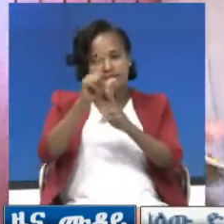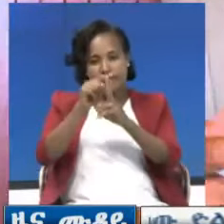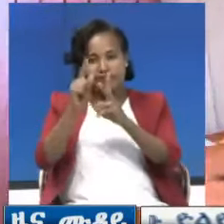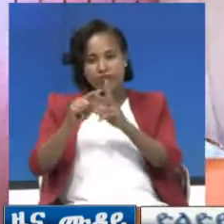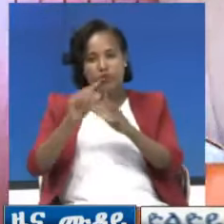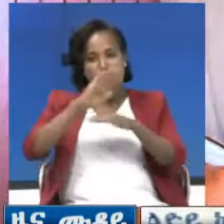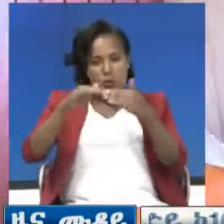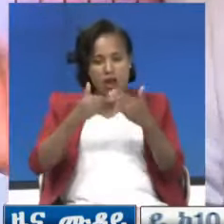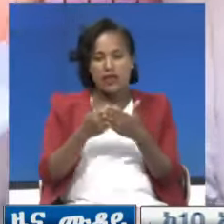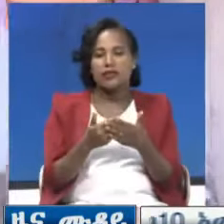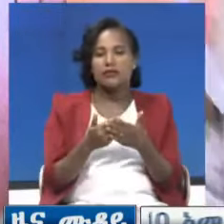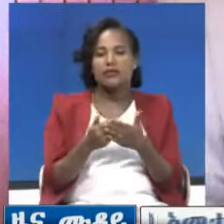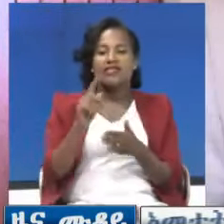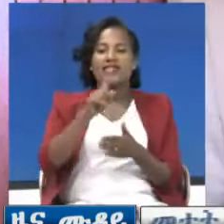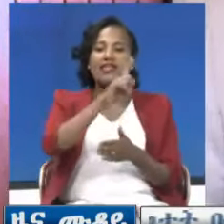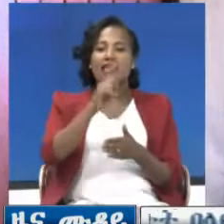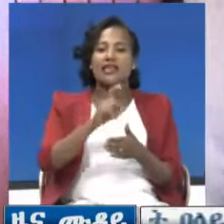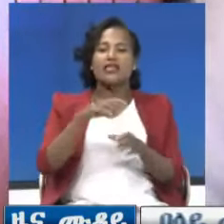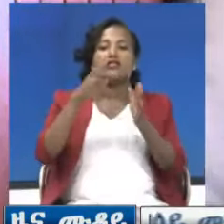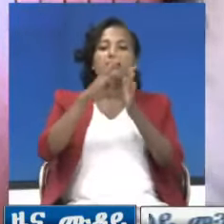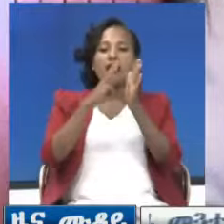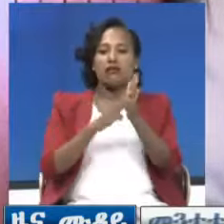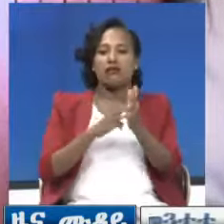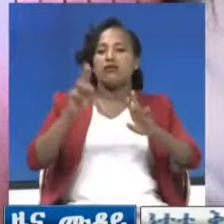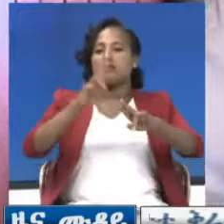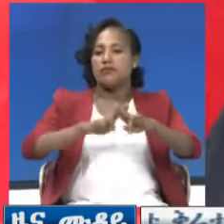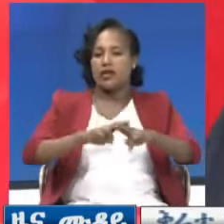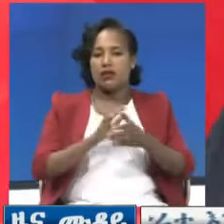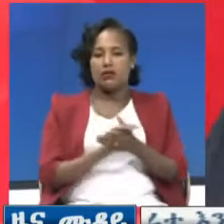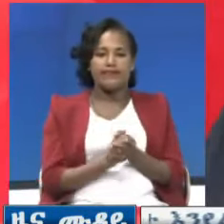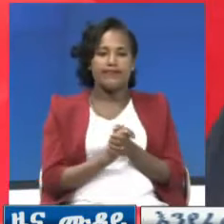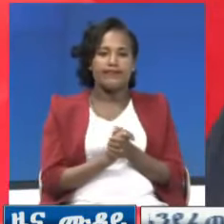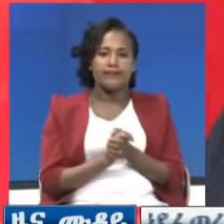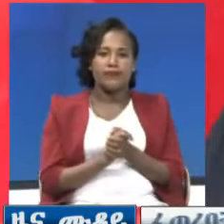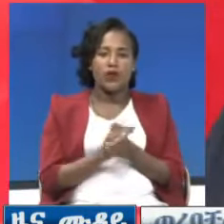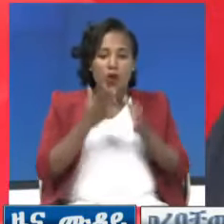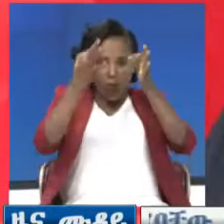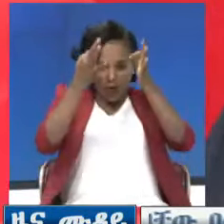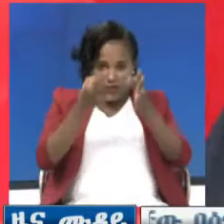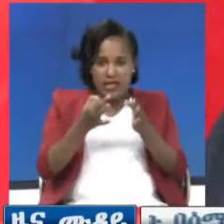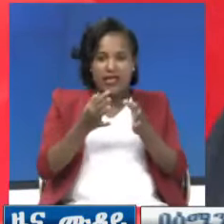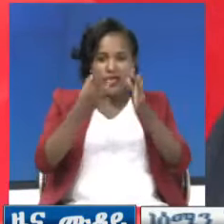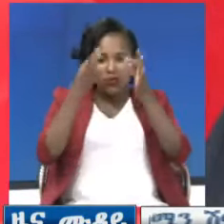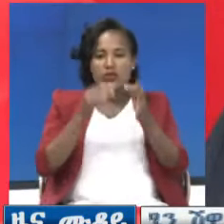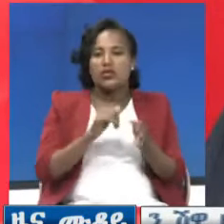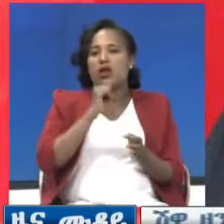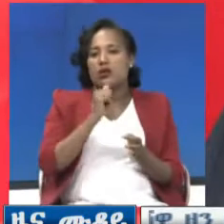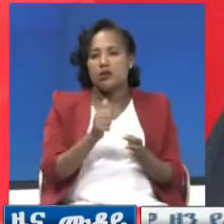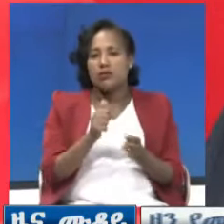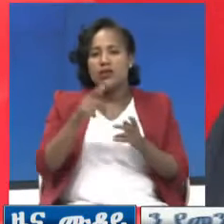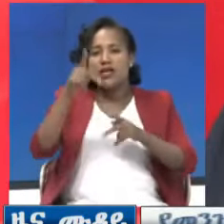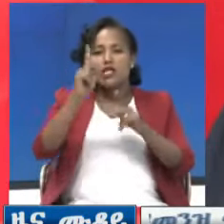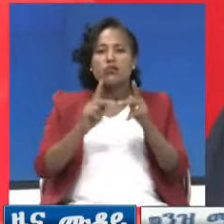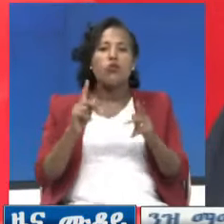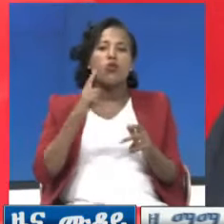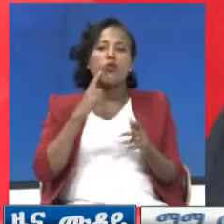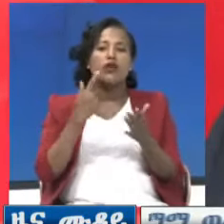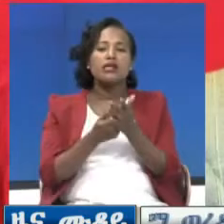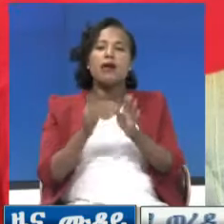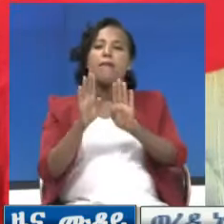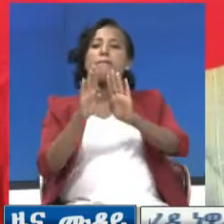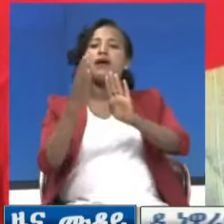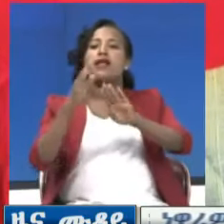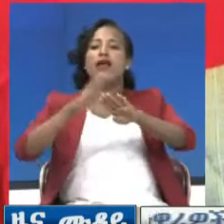ሁላችንም የተጠያቂነት ስርዓት ማበጀት አለብን። ውሳኔዎች እየተወሰኑ አይደለም። ህዝቡ እኮ ከዚህ በር ላይ ነው